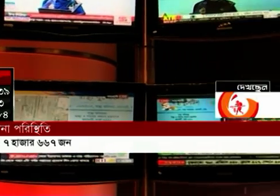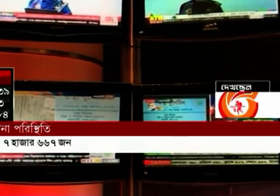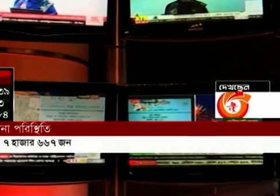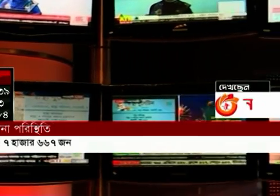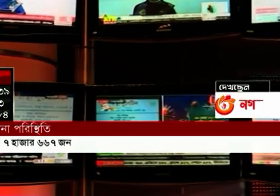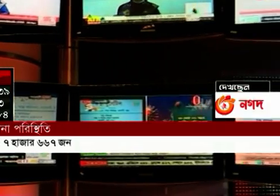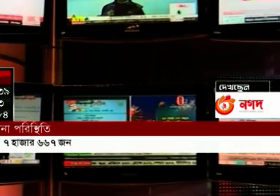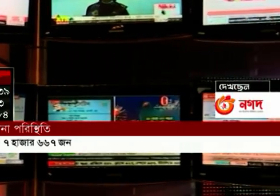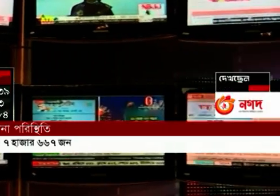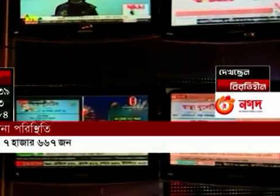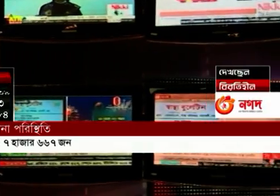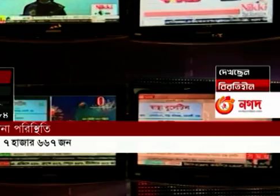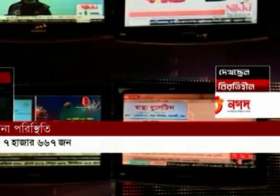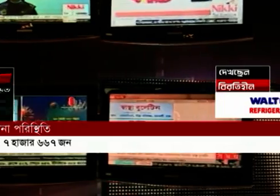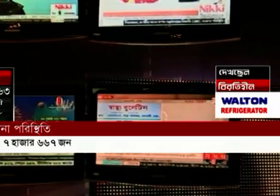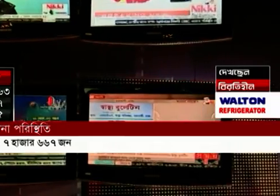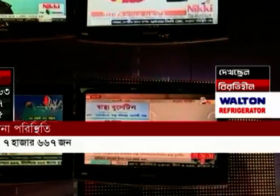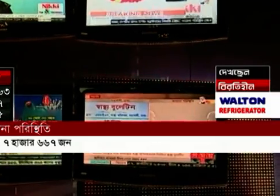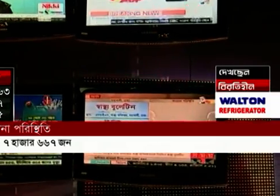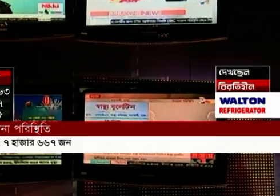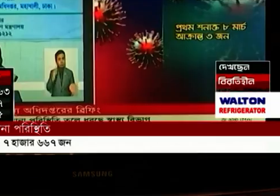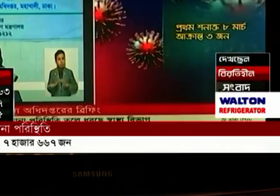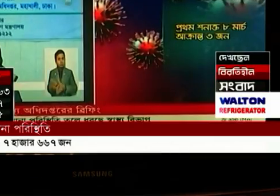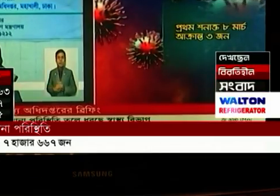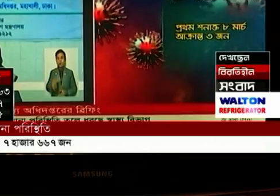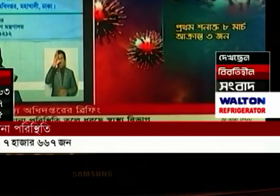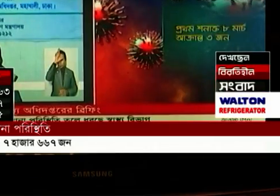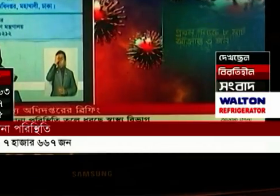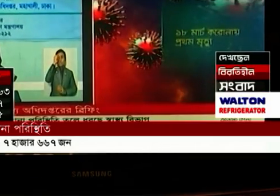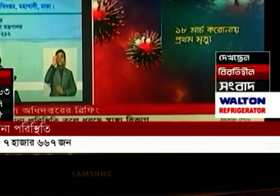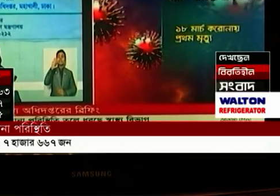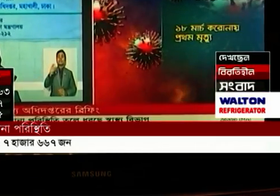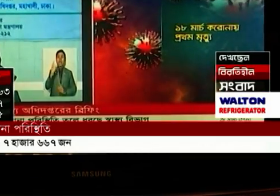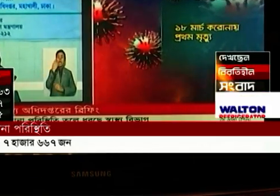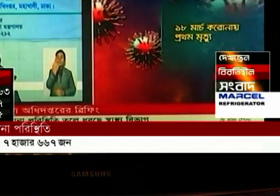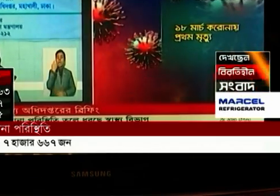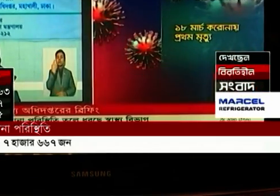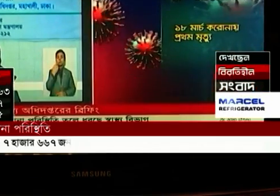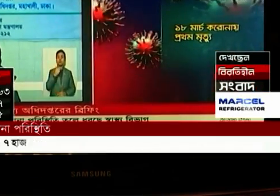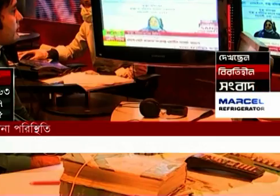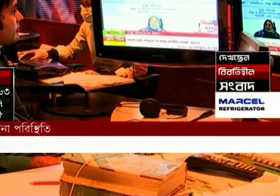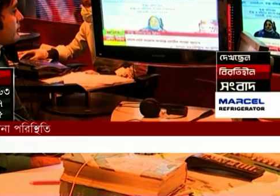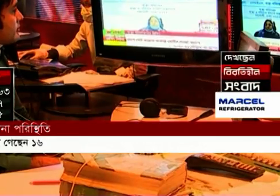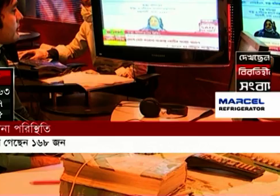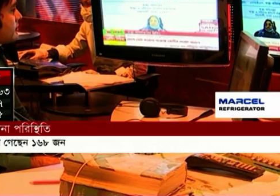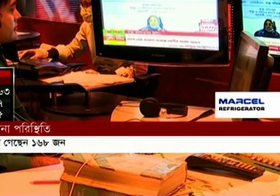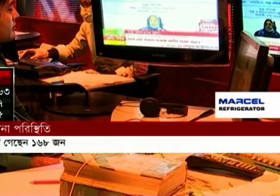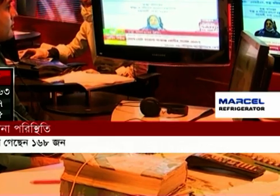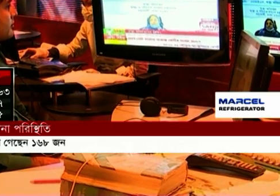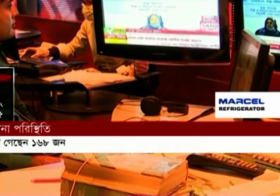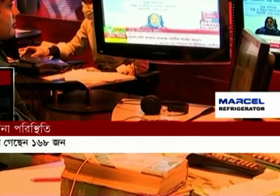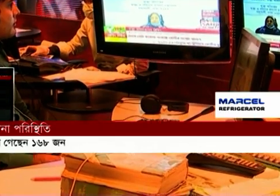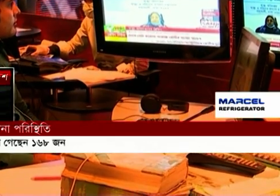স্বাস্থ্য বিভাগের নিয়মিত ব্রিফিংয়ে জানানো হয়, বেসরকারি হাসপাতাল পিসিআর ল্যাবের শর্ত পূরণ করলেই মিলবে করোনা পরীক্ষার